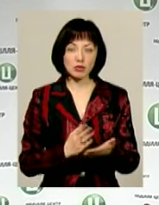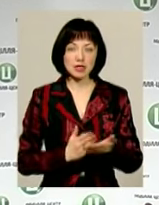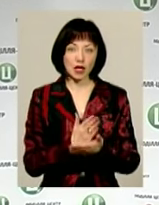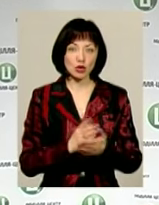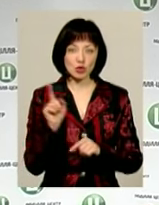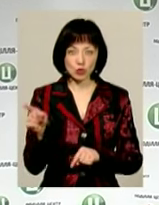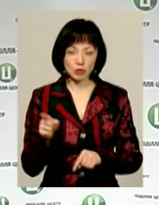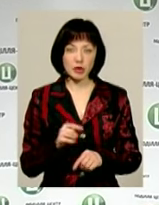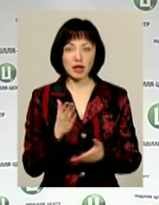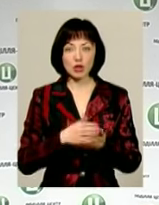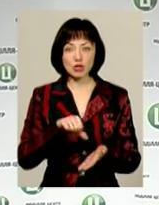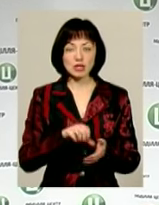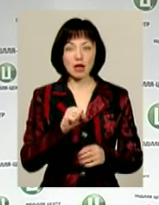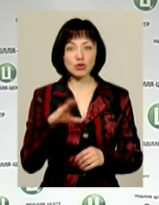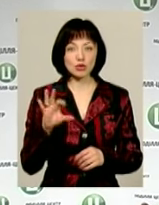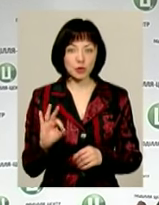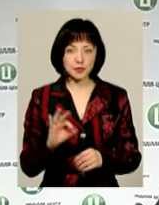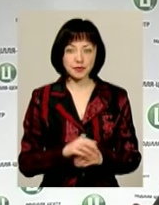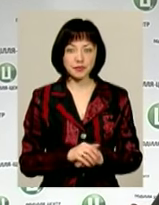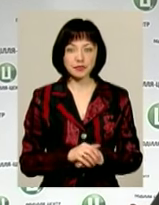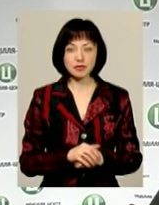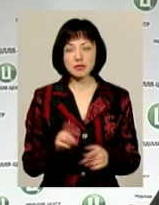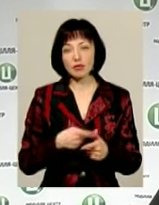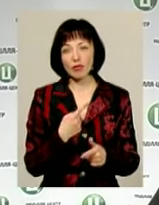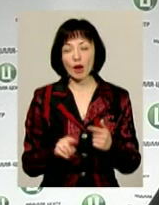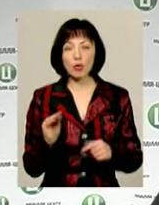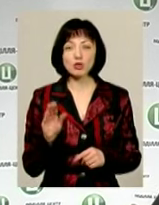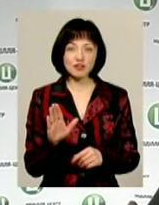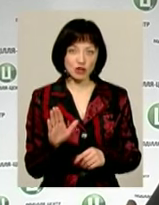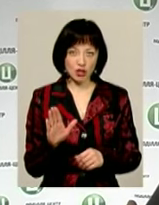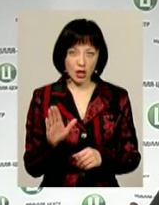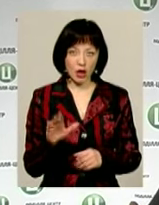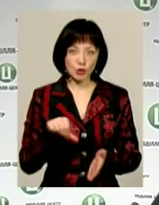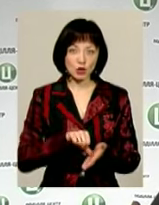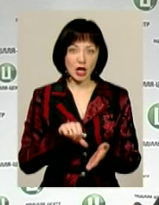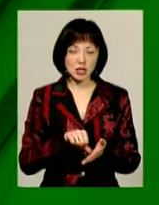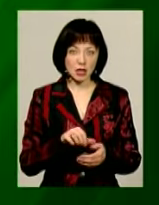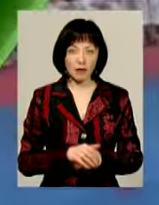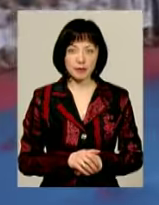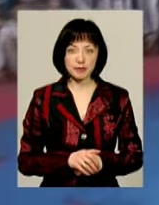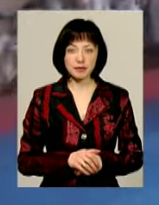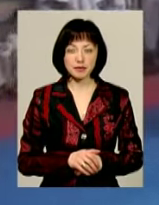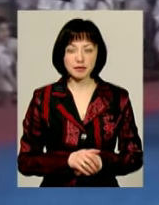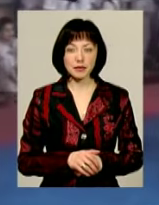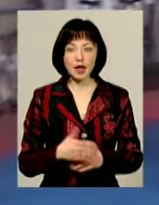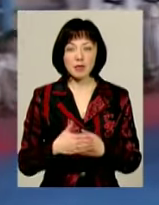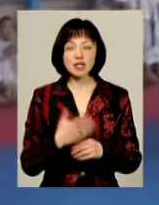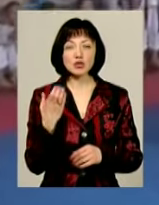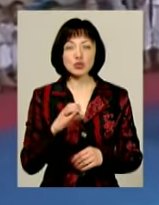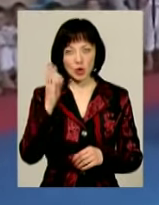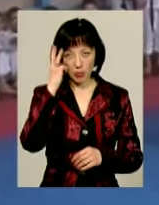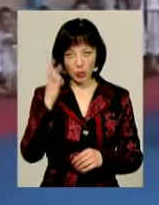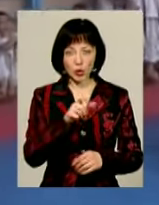службі і проходить, є учасником антитерористичної операції, або посвідчення учасника. Близько сотні